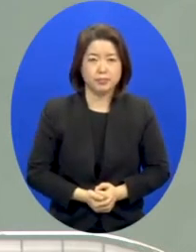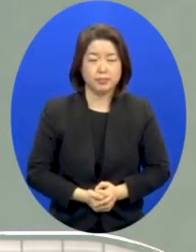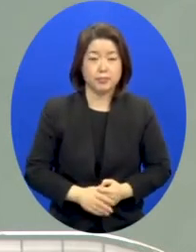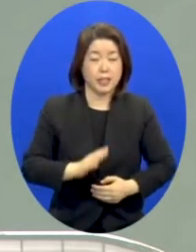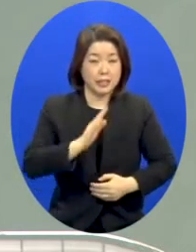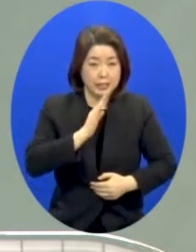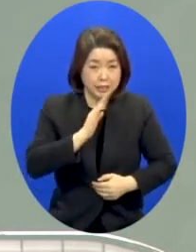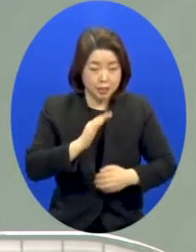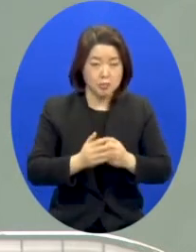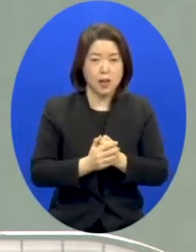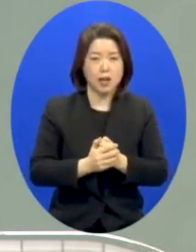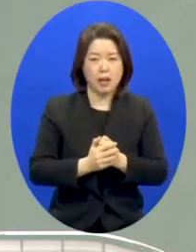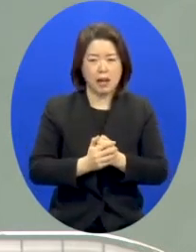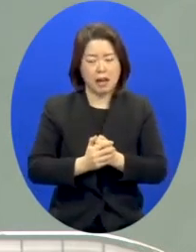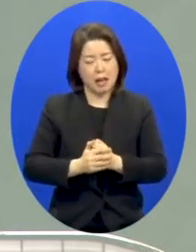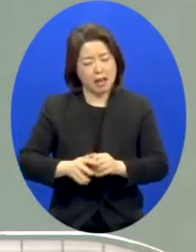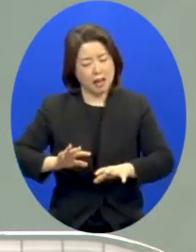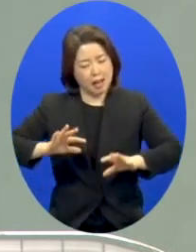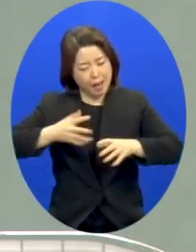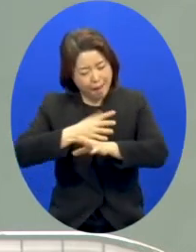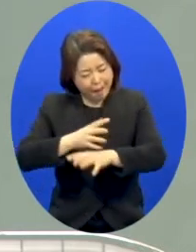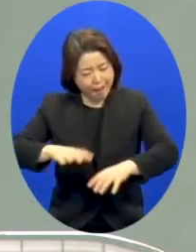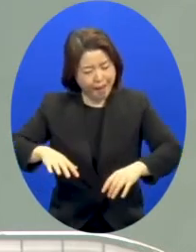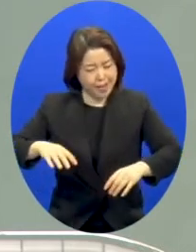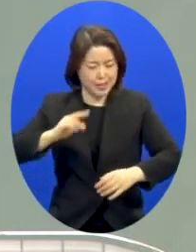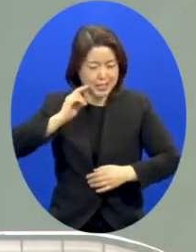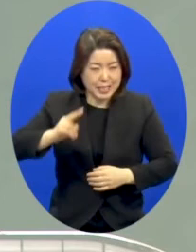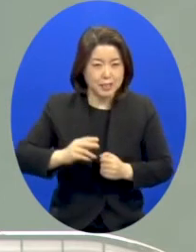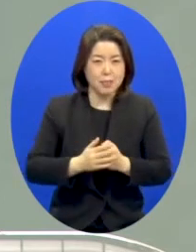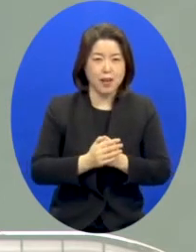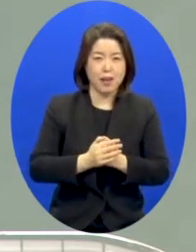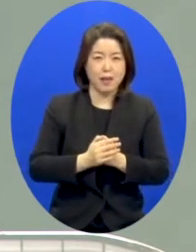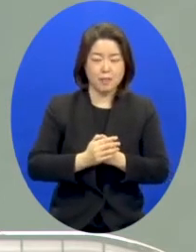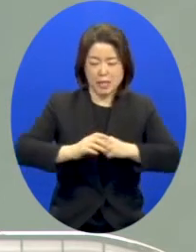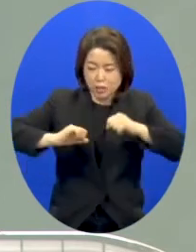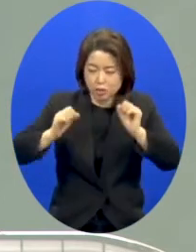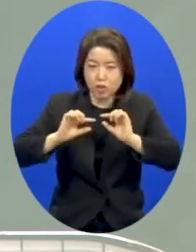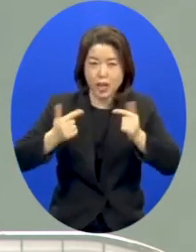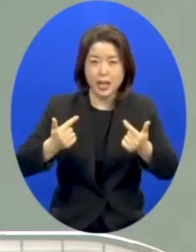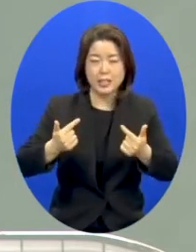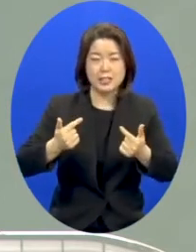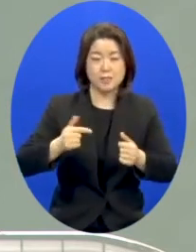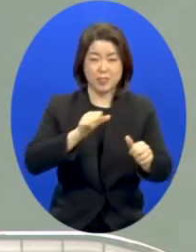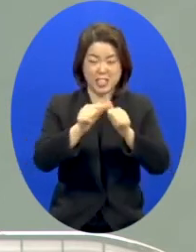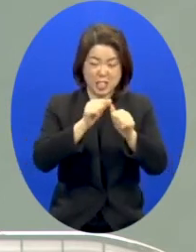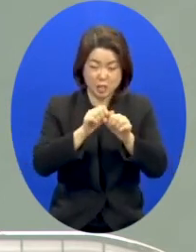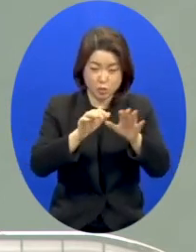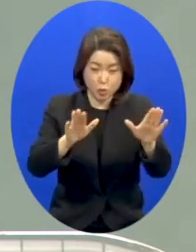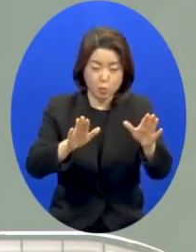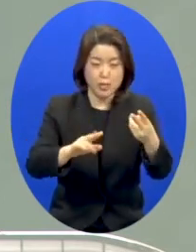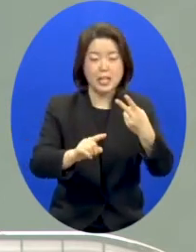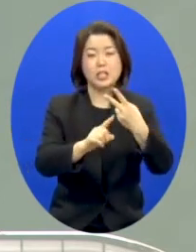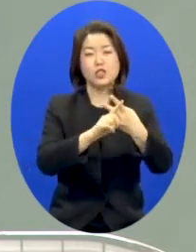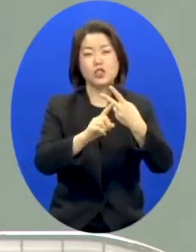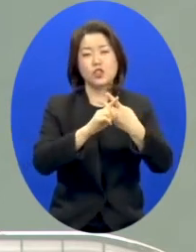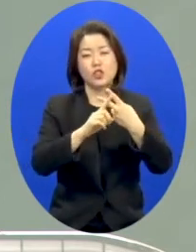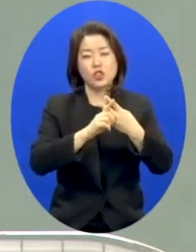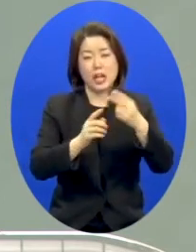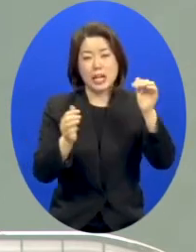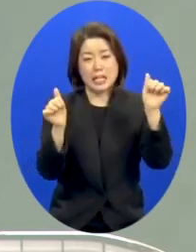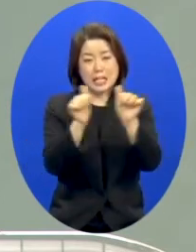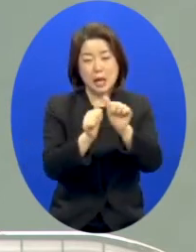정말 말썽꾸러기 고 말한 듣기로 그렇게 소문난 중학교 1항의 남자 아이가 있었습니다